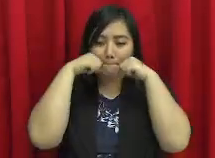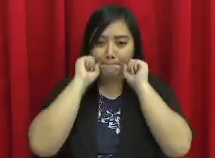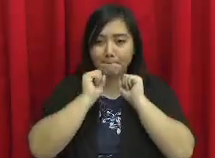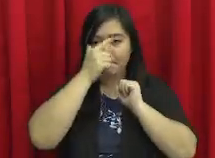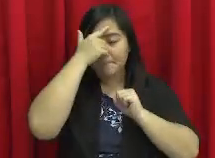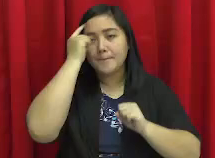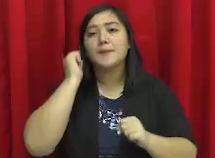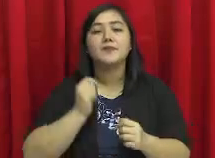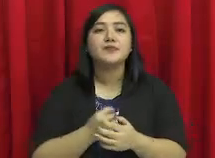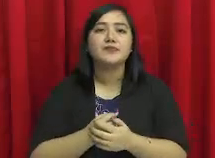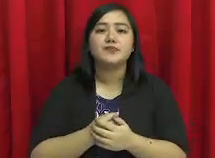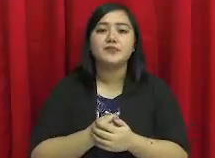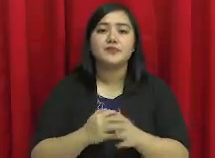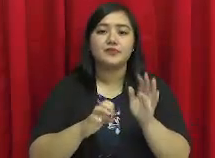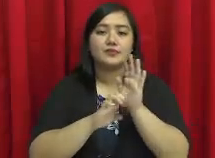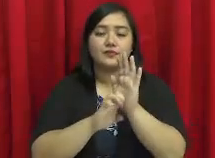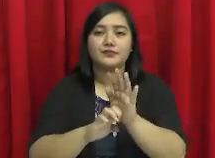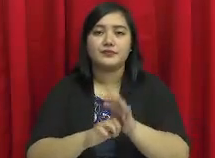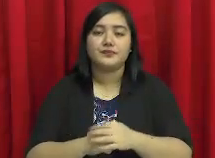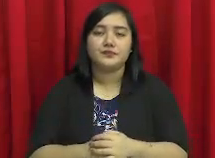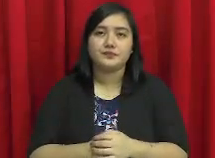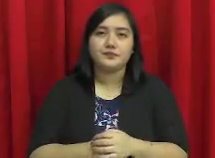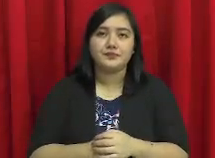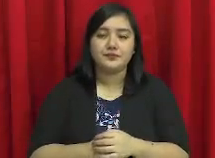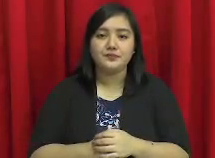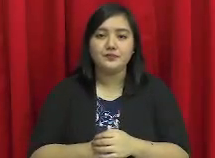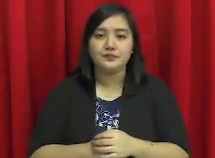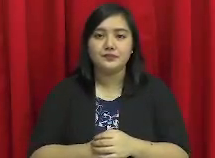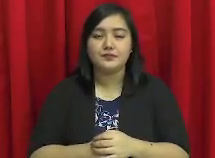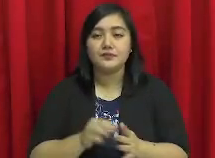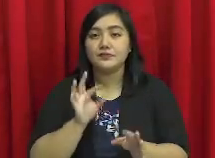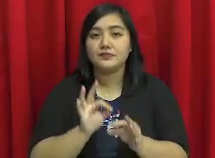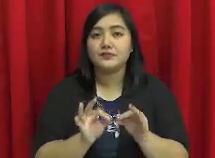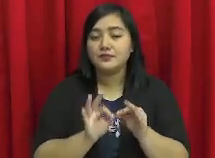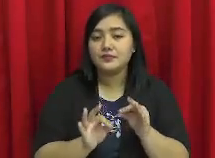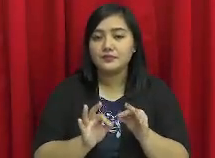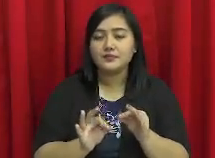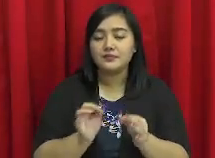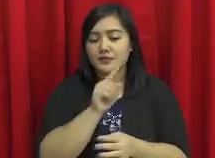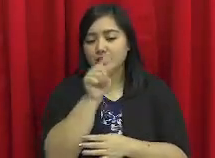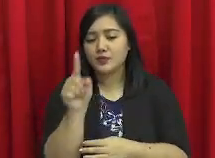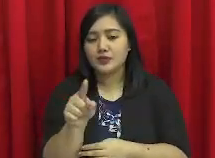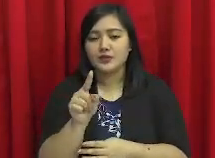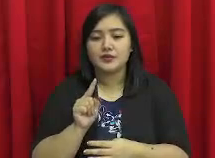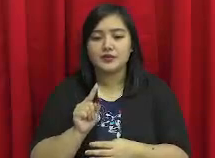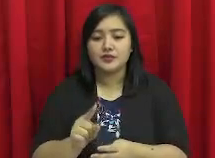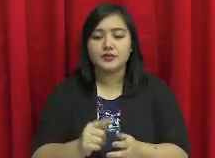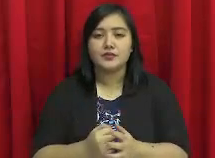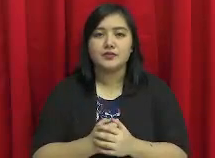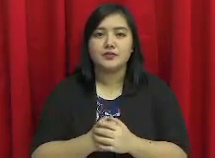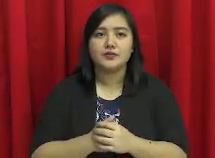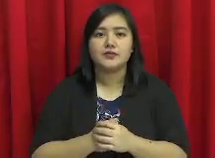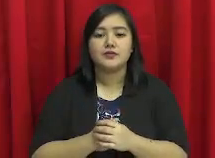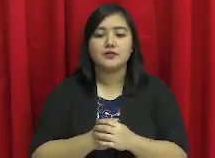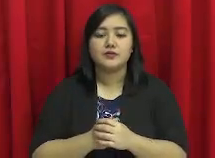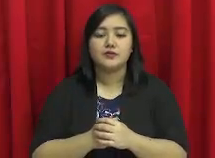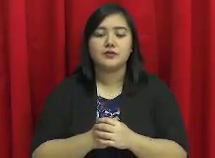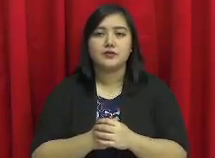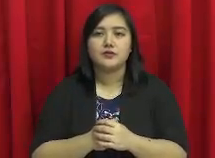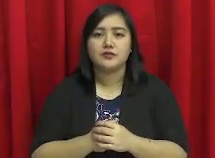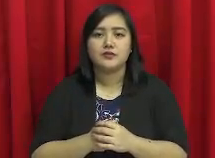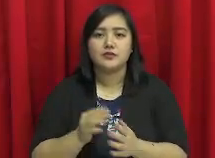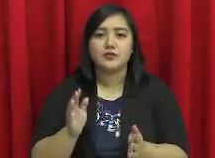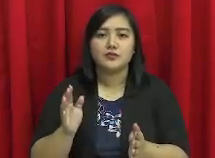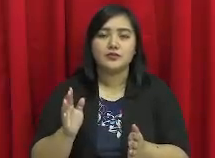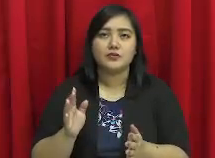sa atin, sa iyo ni Kiris, sa amin ni Yang, kung tatanungin na, ano kaya, minsan, ganyan siya, alam ko naman, ganyan din si Kiris sa iyo, tatanungin